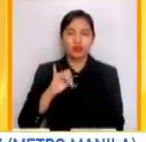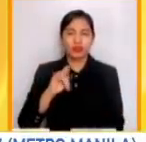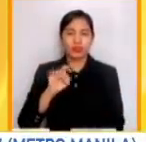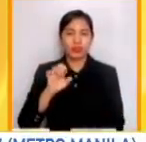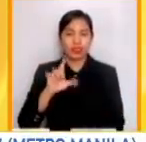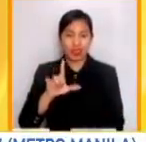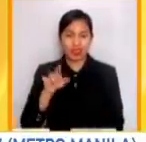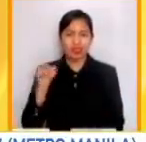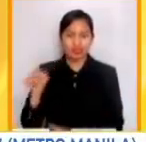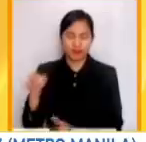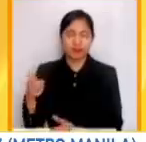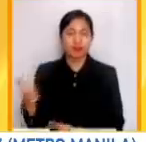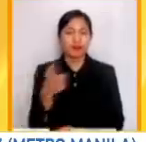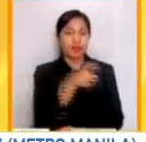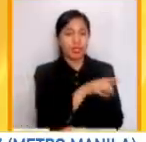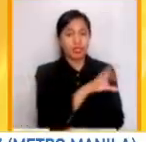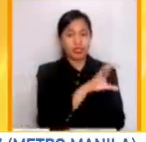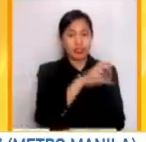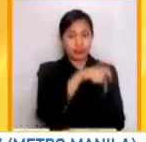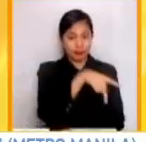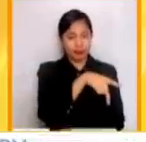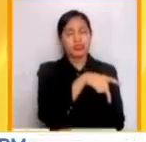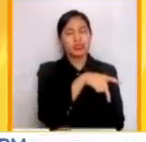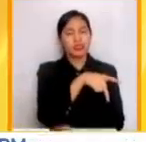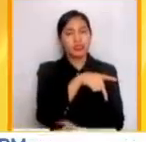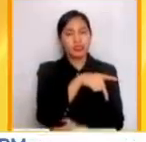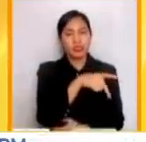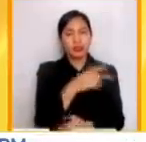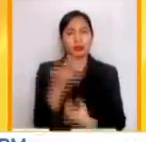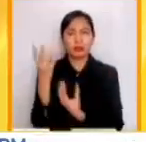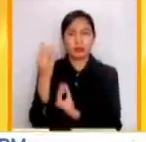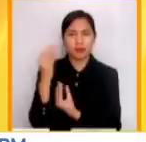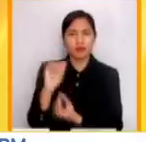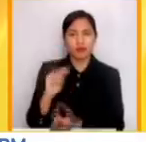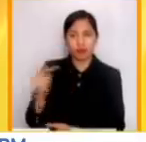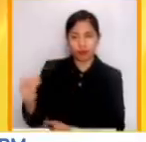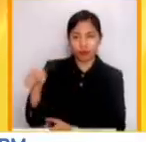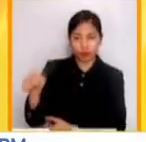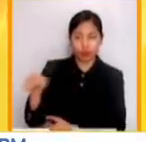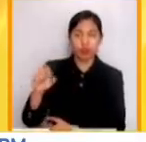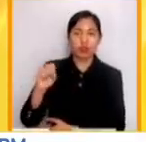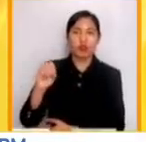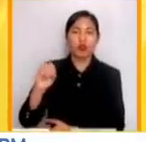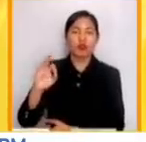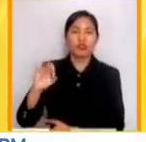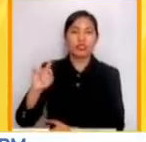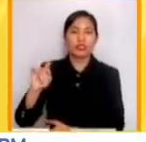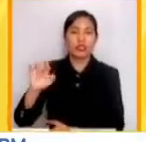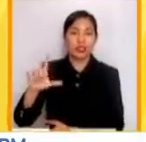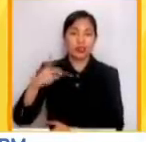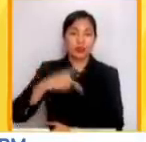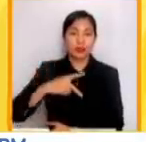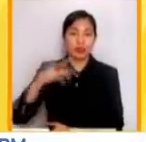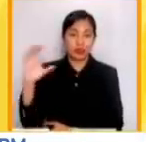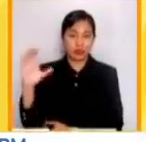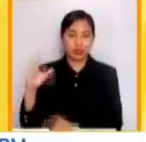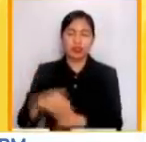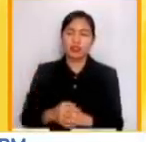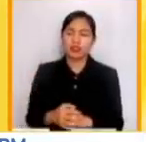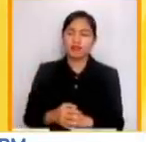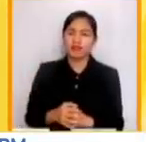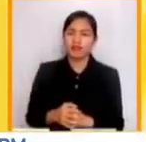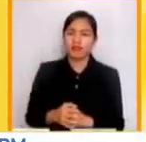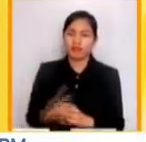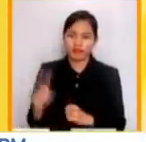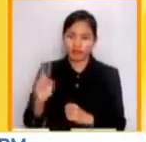James Agustin. Unahin po natin para sa update si Jonathan Andal. At kakamustahin po natin mula dyan sa Hotel Sofitel.